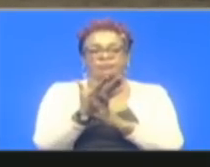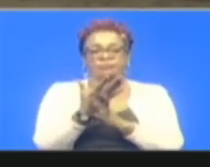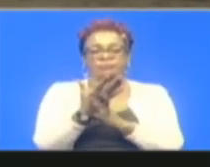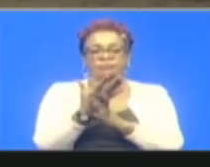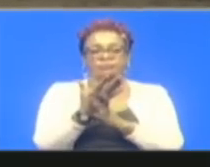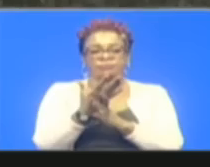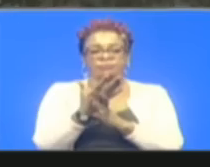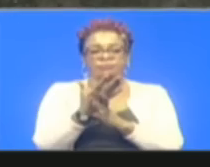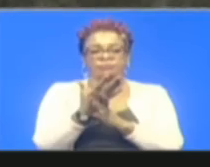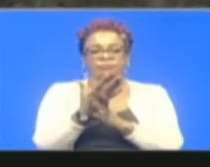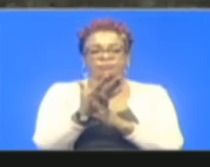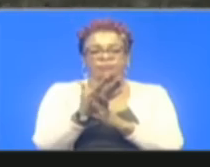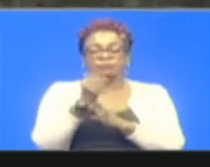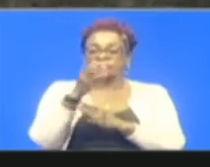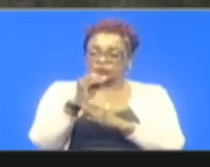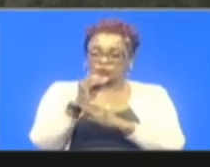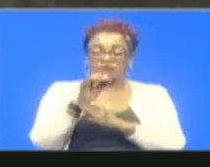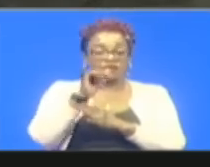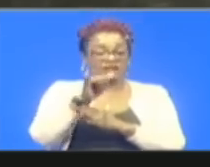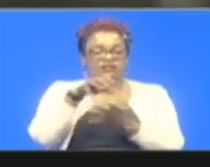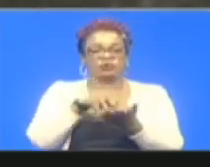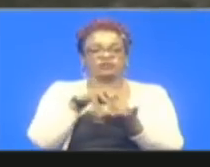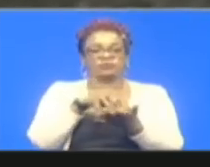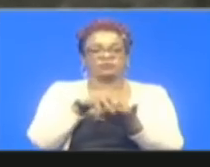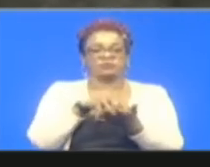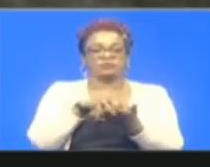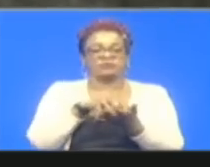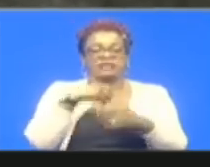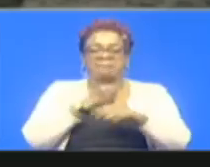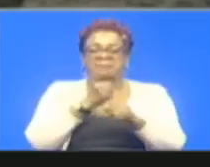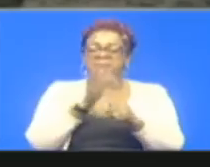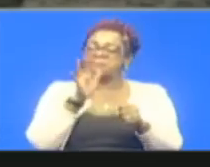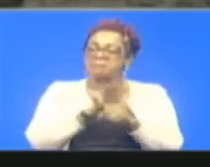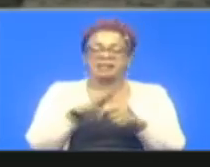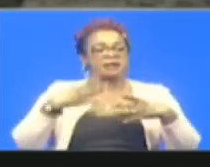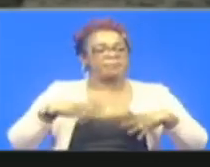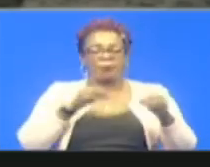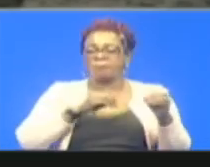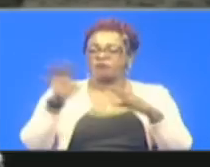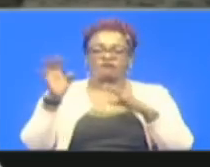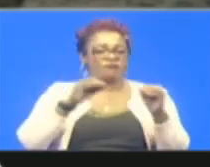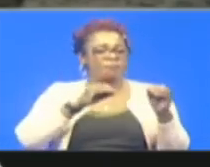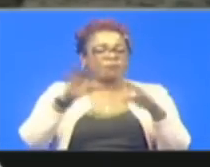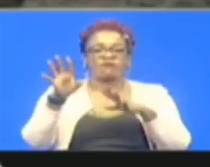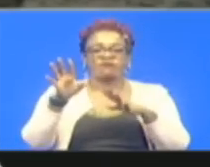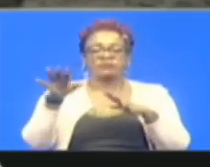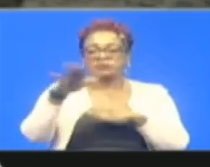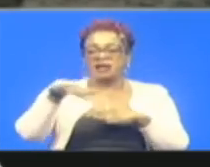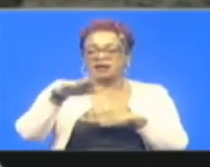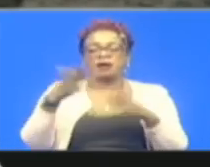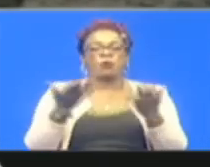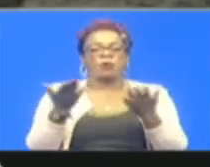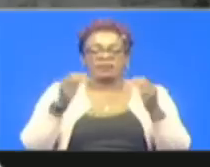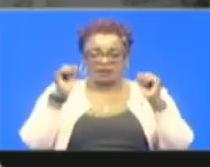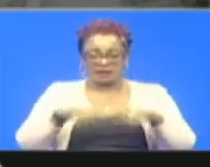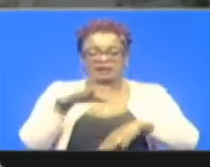visima. Kwa hivyo sasa kwa hali hiyo ilisababisha watu wengi wakahamahama wakaenda sehemu nyingine ambazo waweza kupata